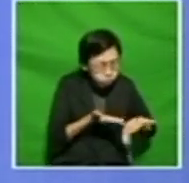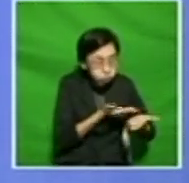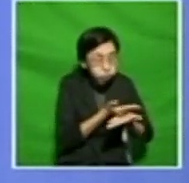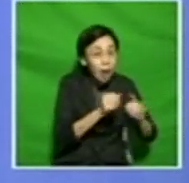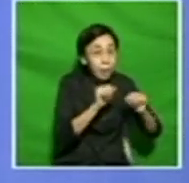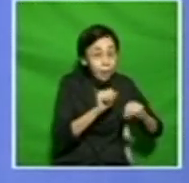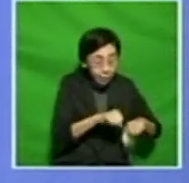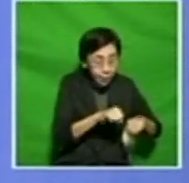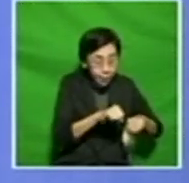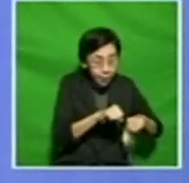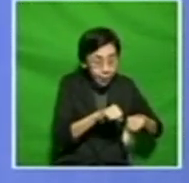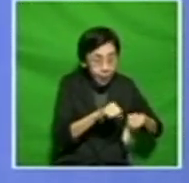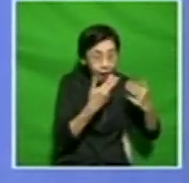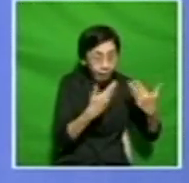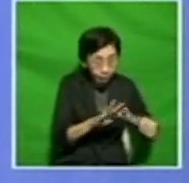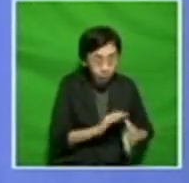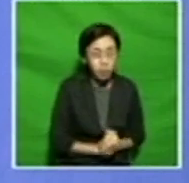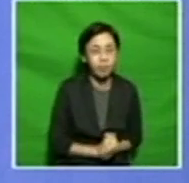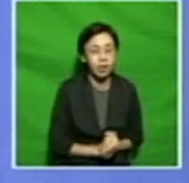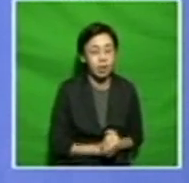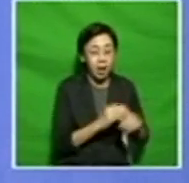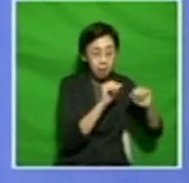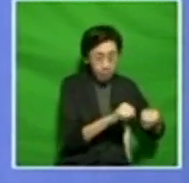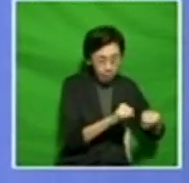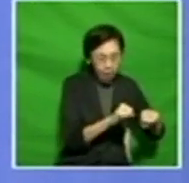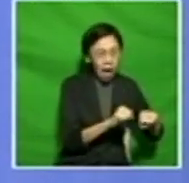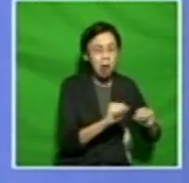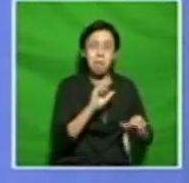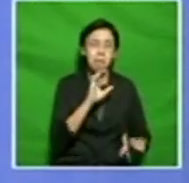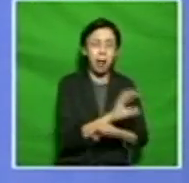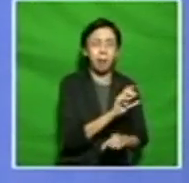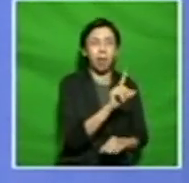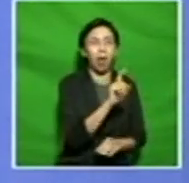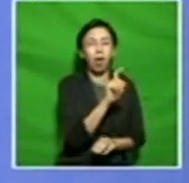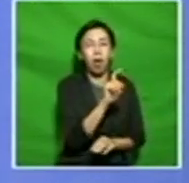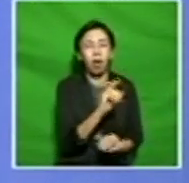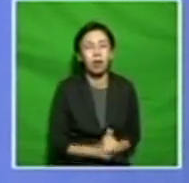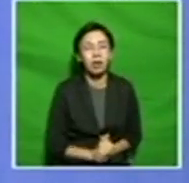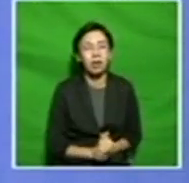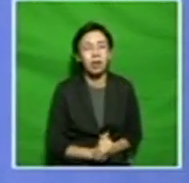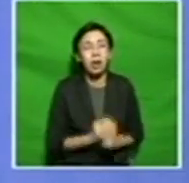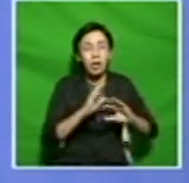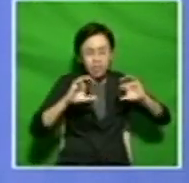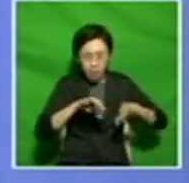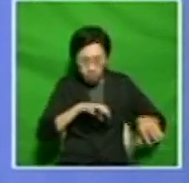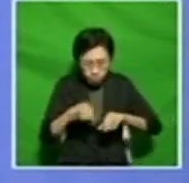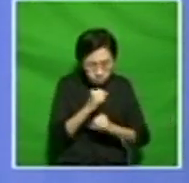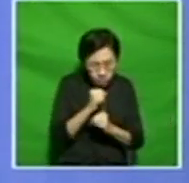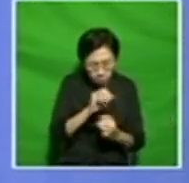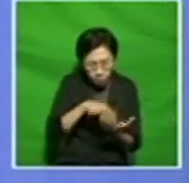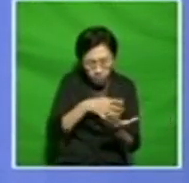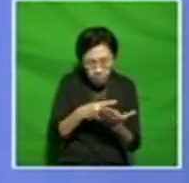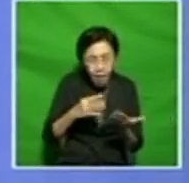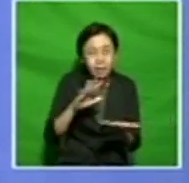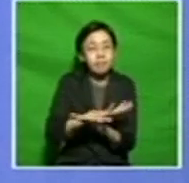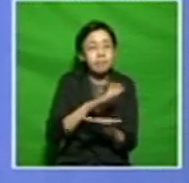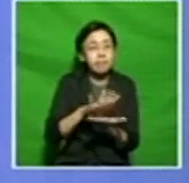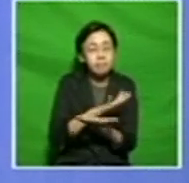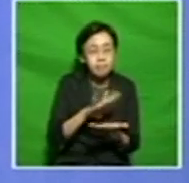เมื่อคณะรัฐมนตรีมีมติแล้วจะให้มีผลปรับทันทีไม่ได้แม้รัฐจะได้เตรียมในส่วนของเอกส